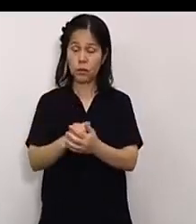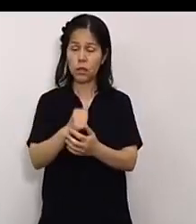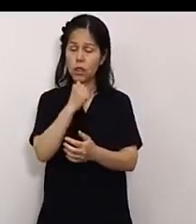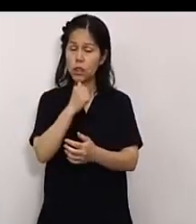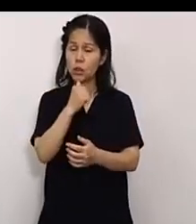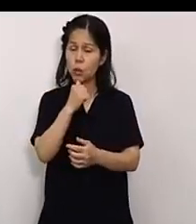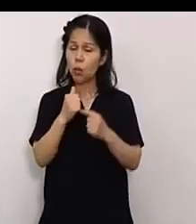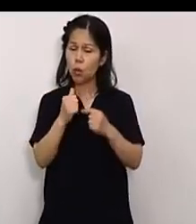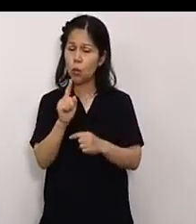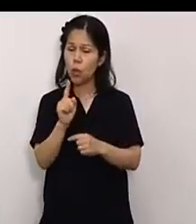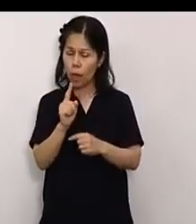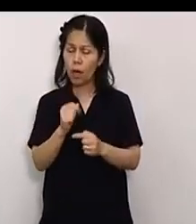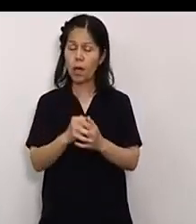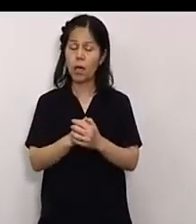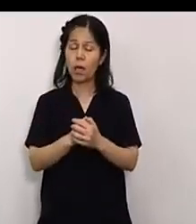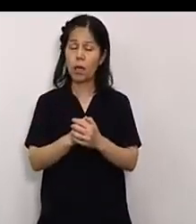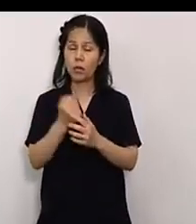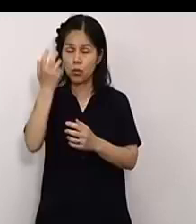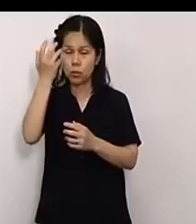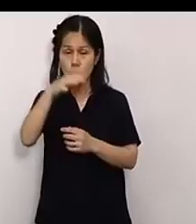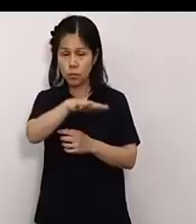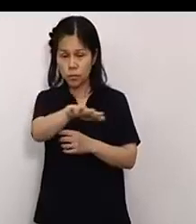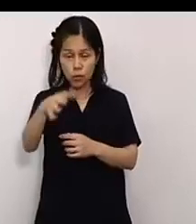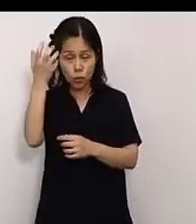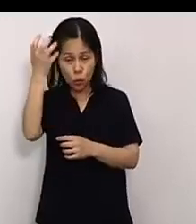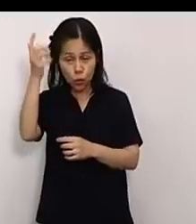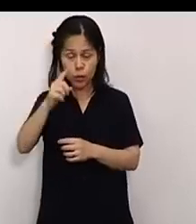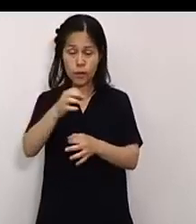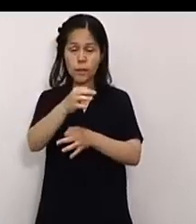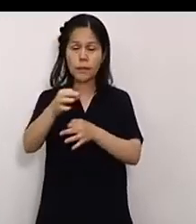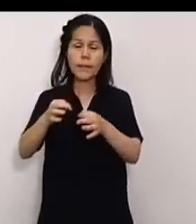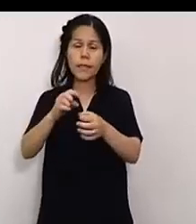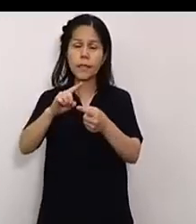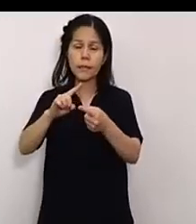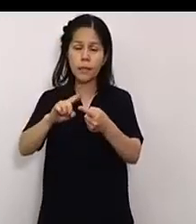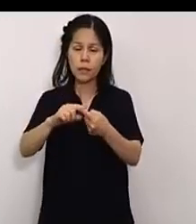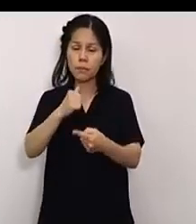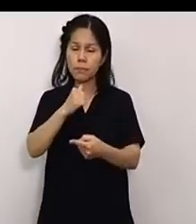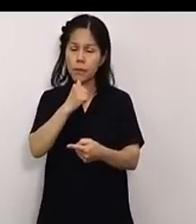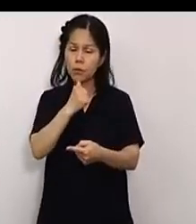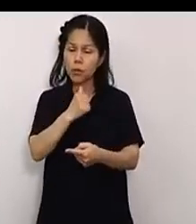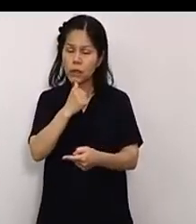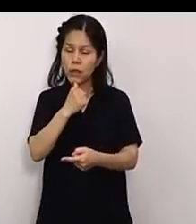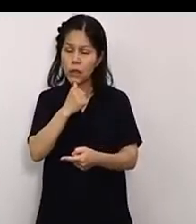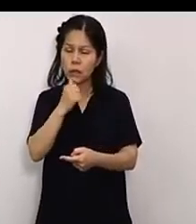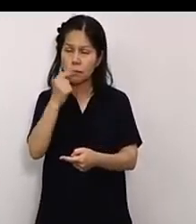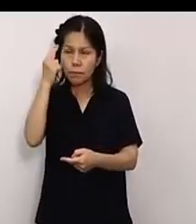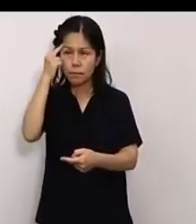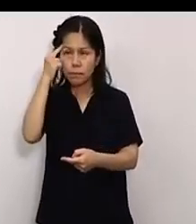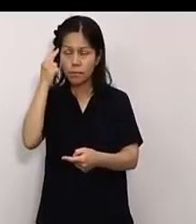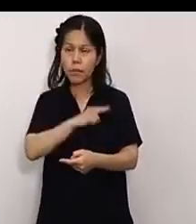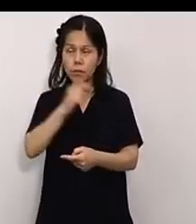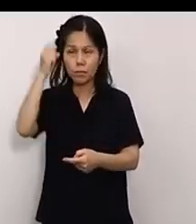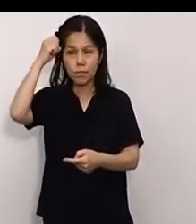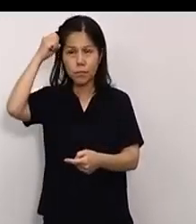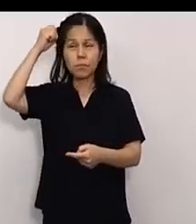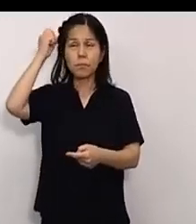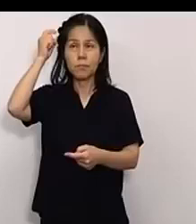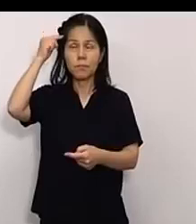は一般的に想像されるのは経済的に貧しいということがすぐ頭に浮かんで、